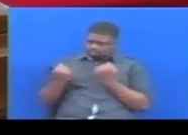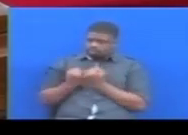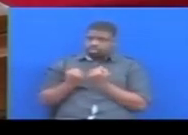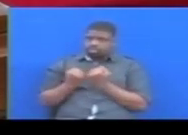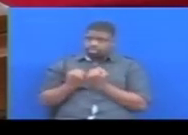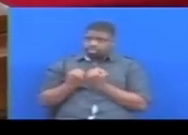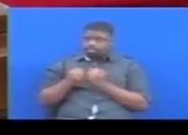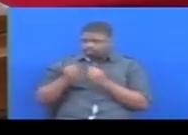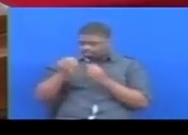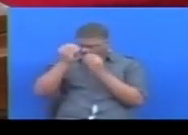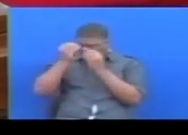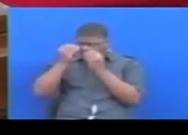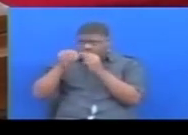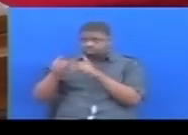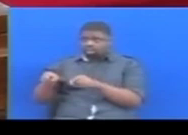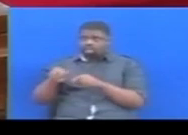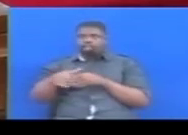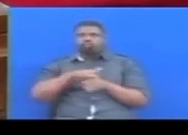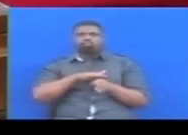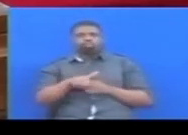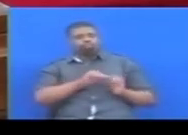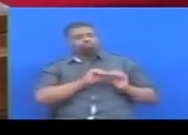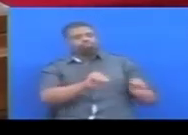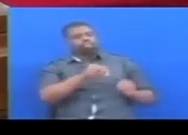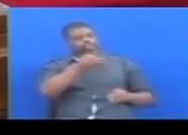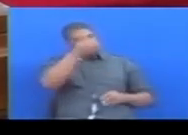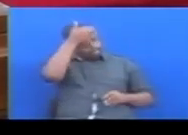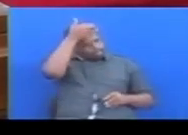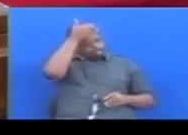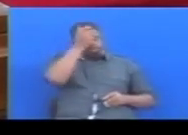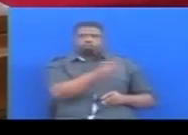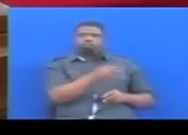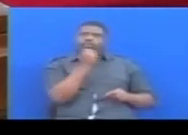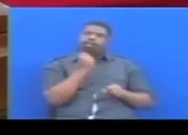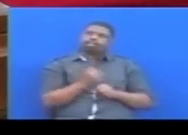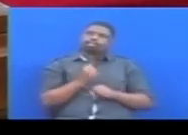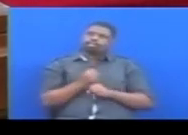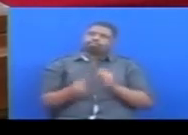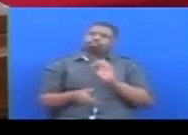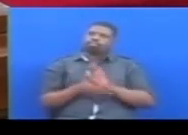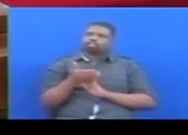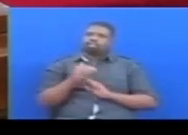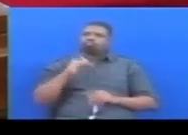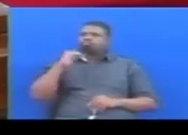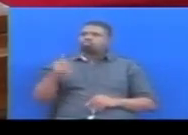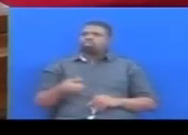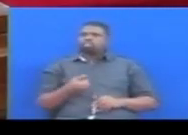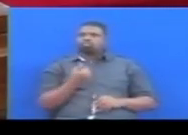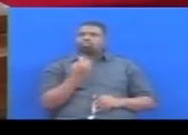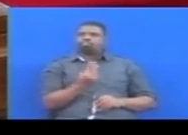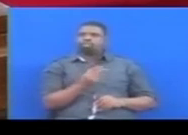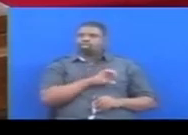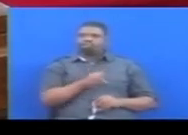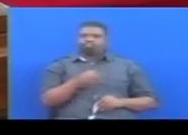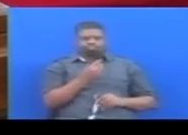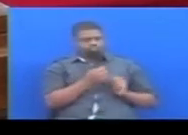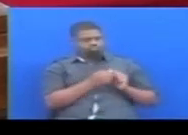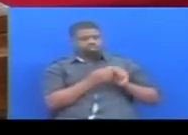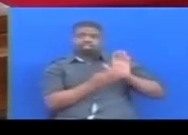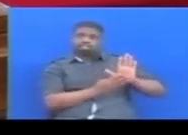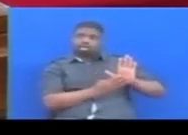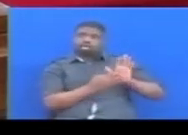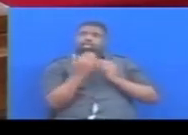wa mafunzo haya utakaotumika kuwafundishia wauguzi waliopo makazini kuanzia mwezi Februari 2019 nchi